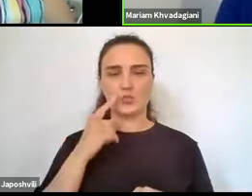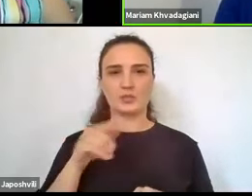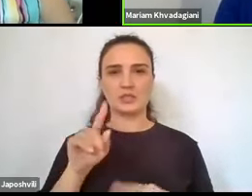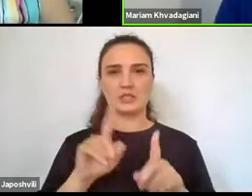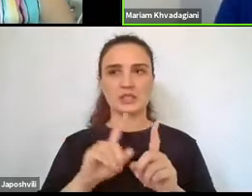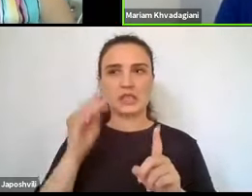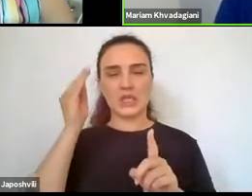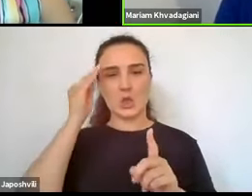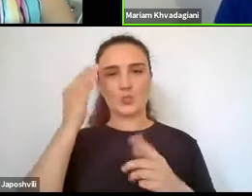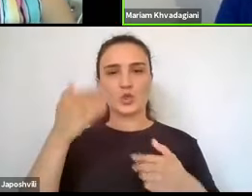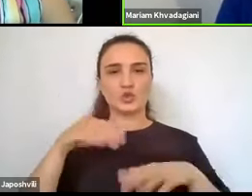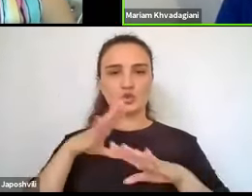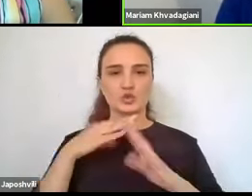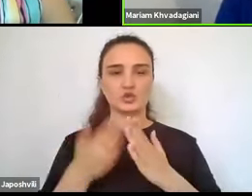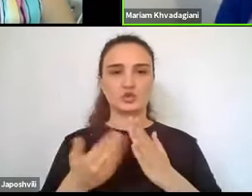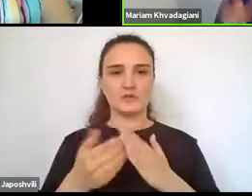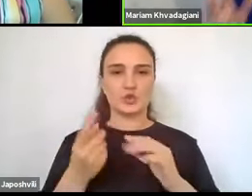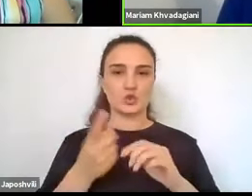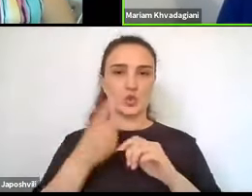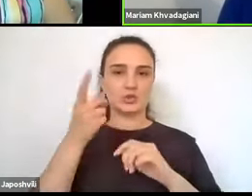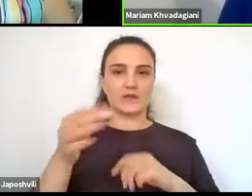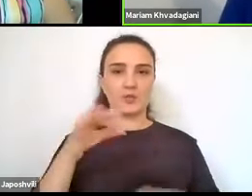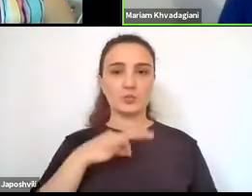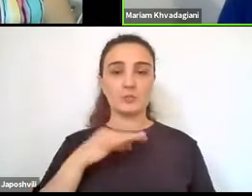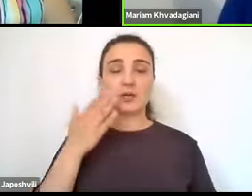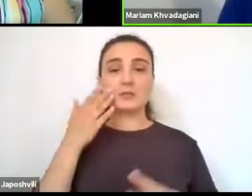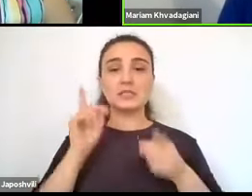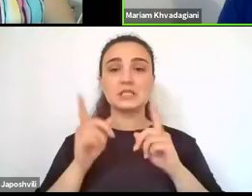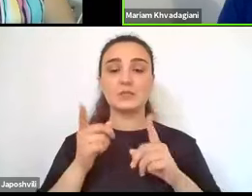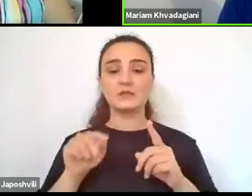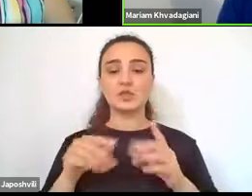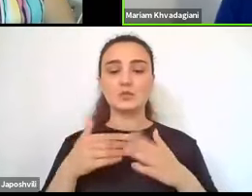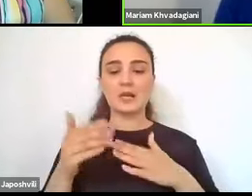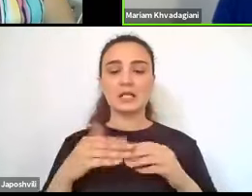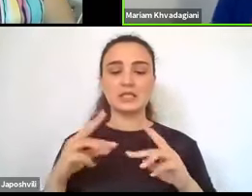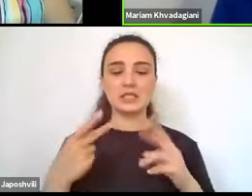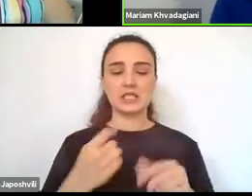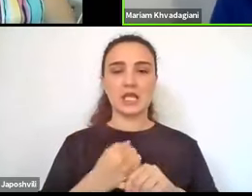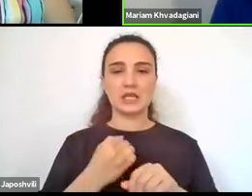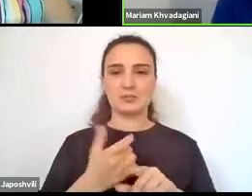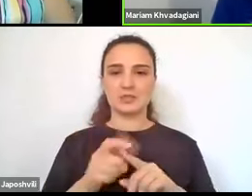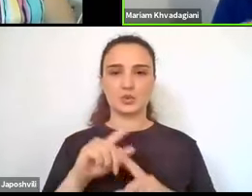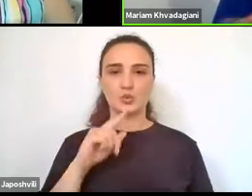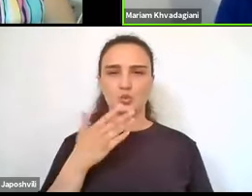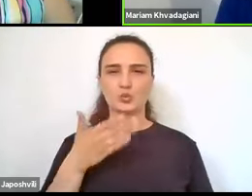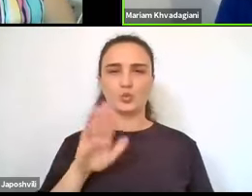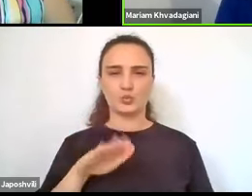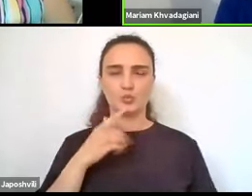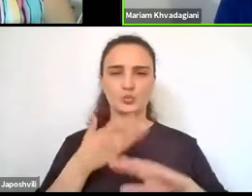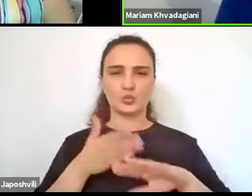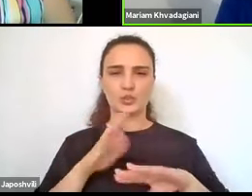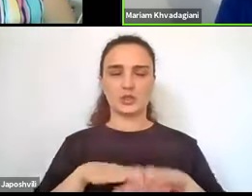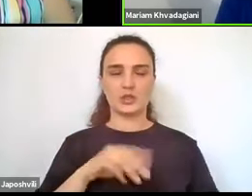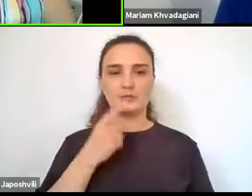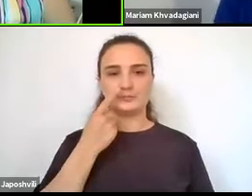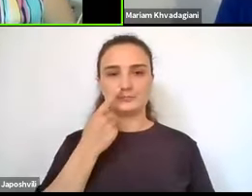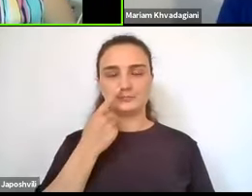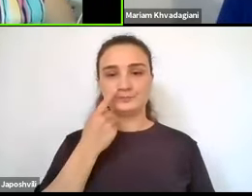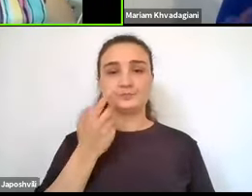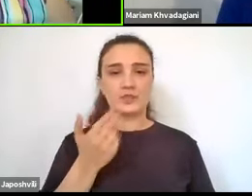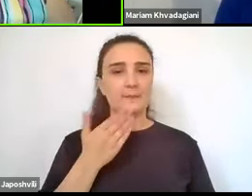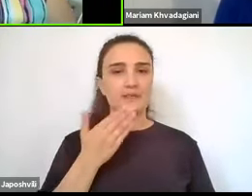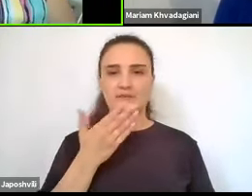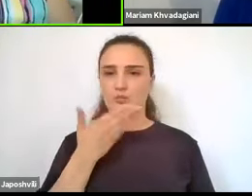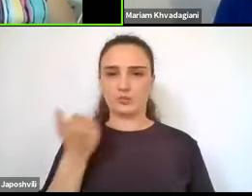შორიდან, მაგრამ სინამდვილეში პრაქტიკაში ამის განხორციელება ძალიან რთულია. კი, არ არის მარტივი გეთანხმებით,